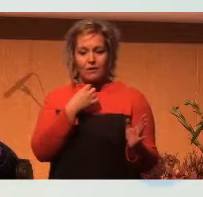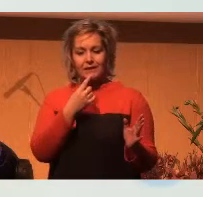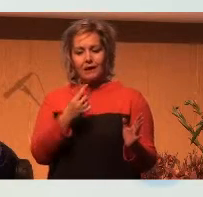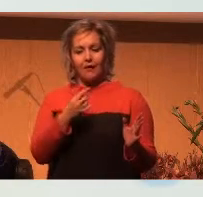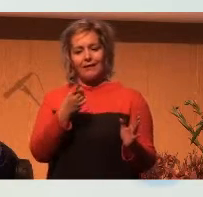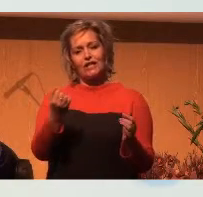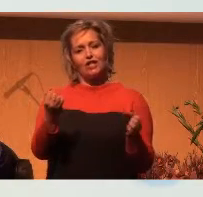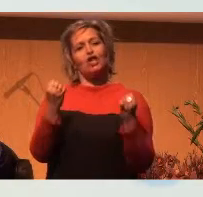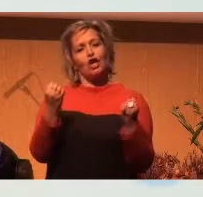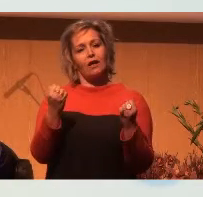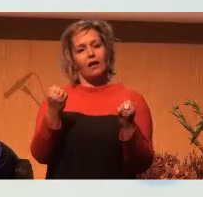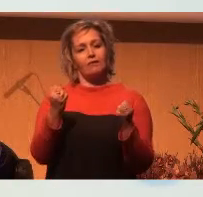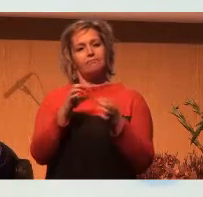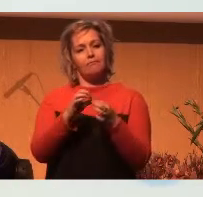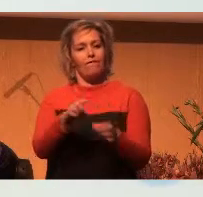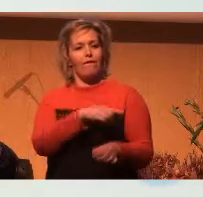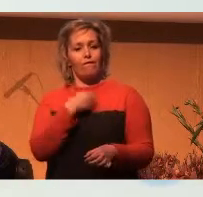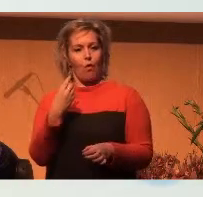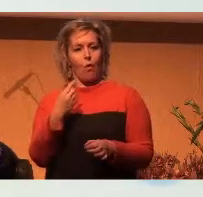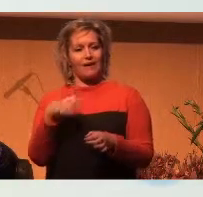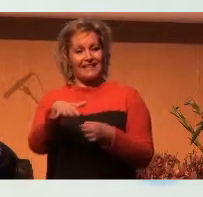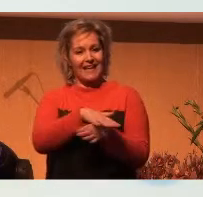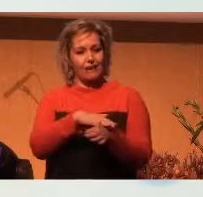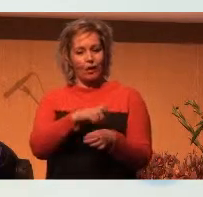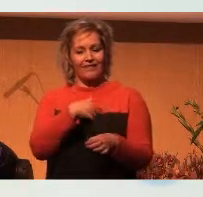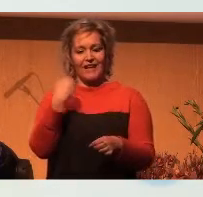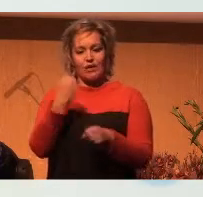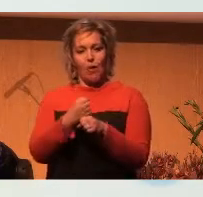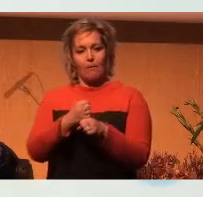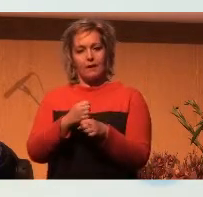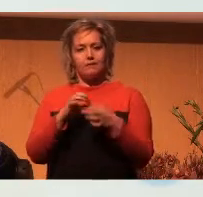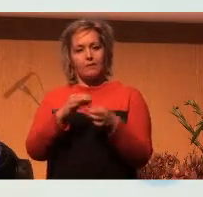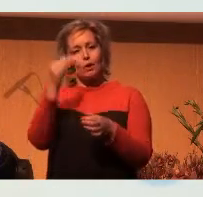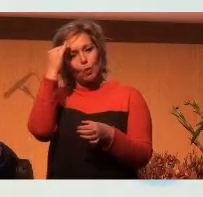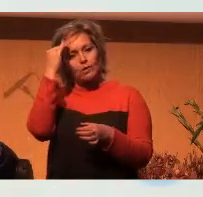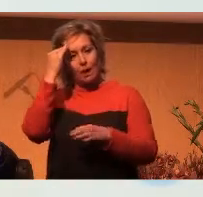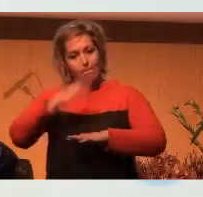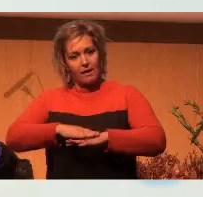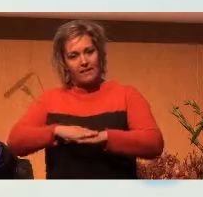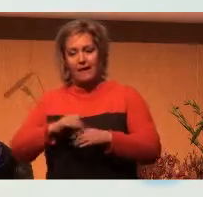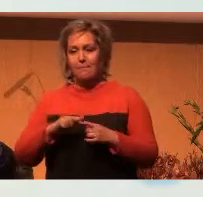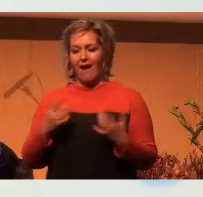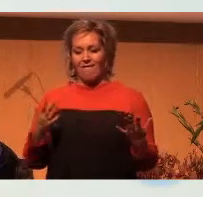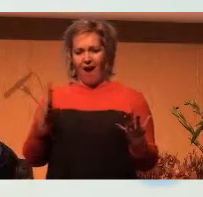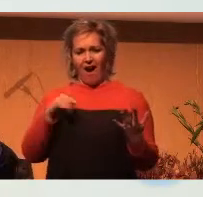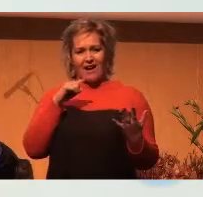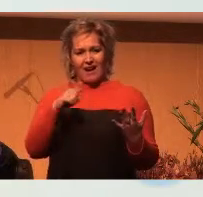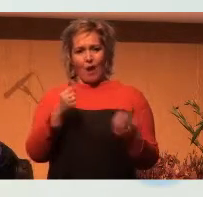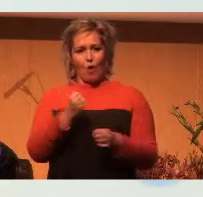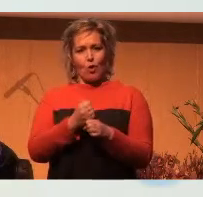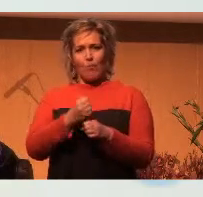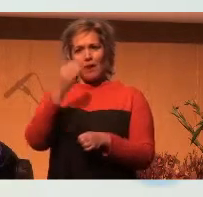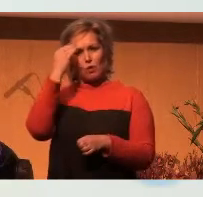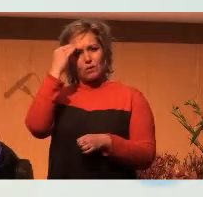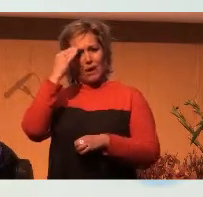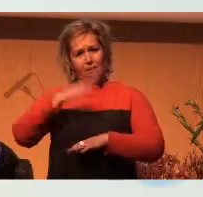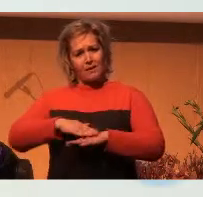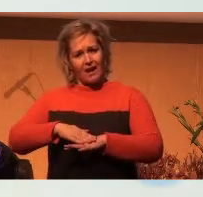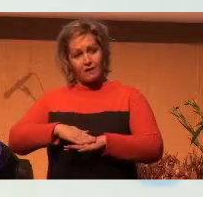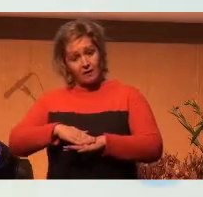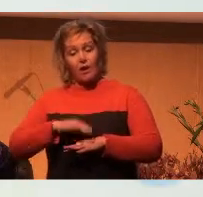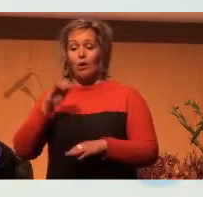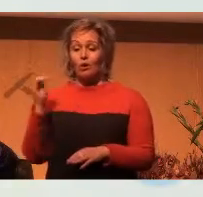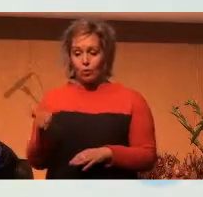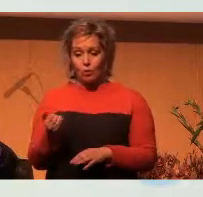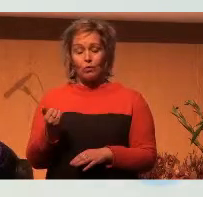at det er en av styrkene med vår sektor, det er at vi jobber kunnskapsbasert. Men hva er det å jobbe kunnskapsbasert?